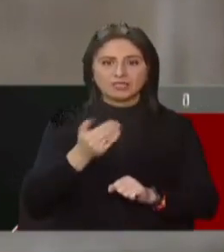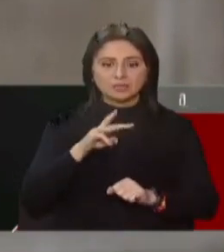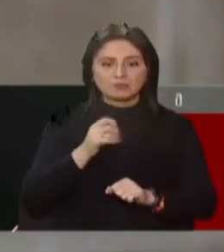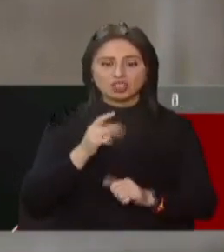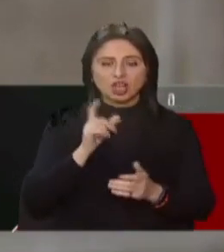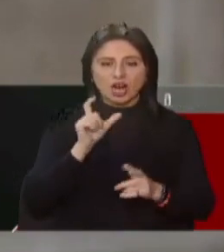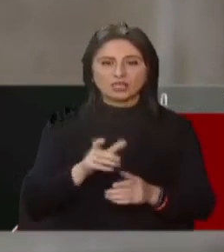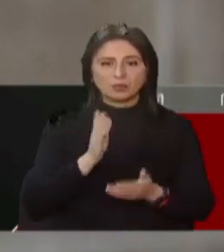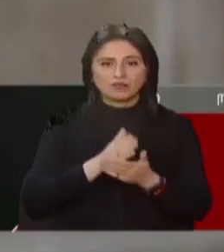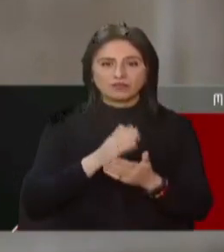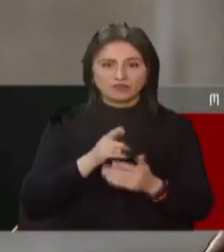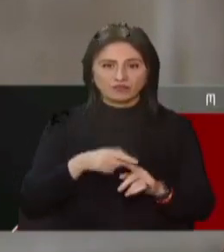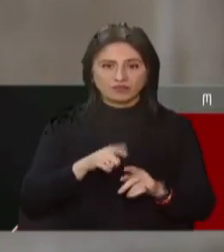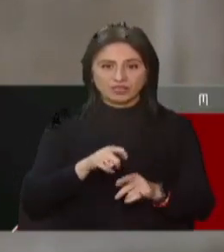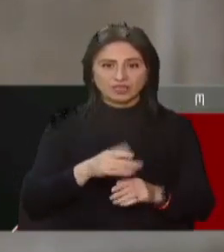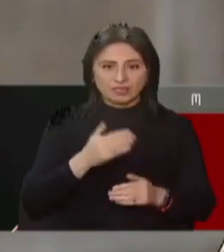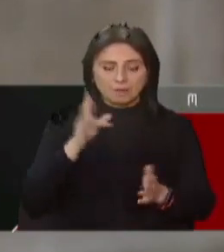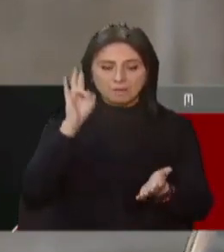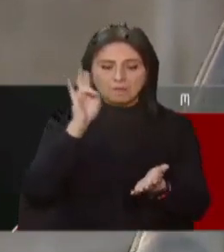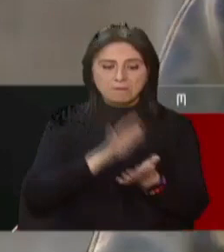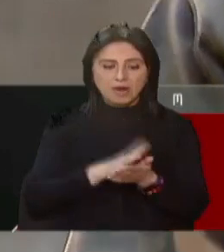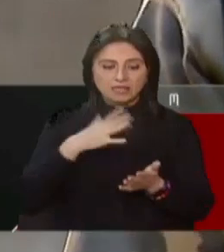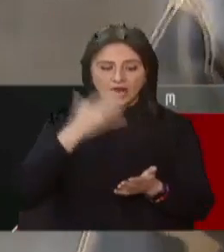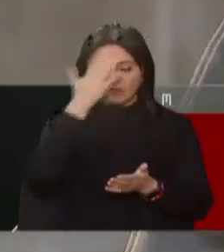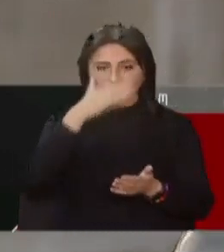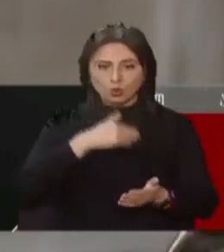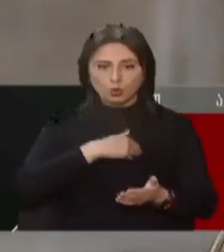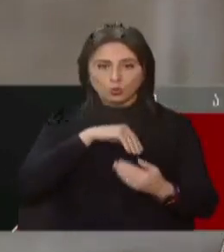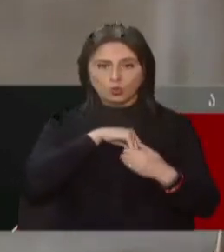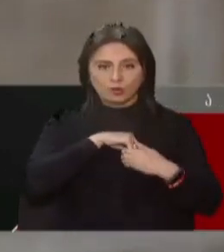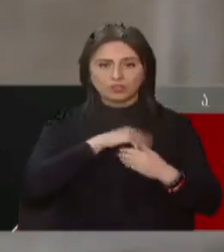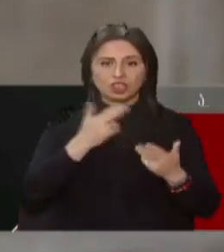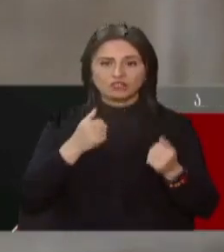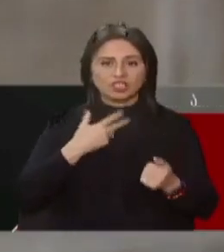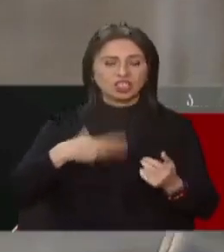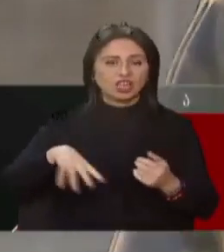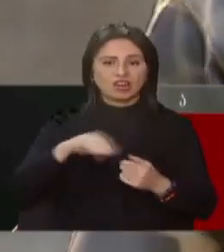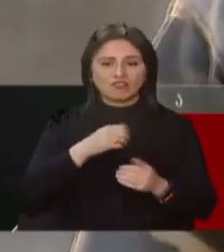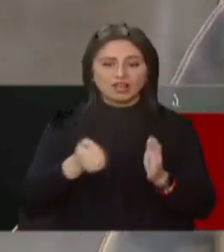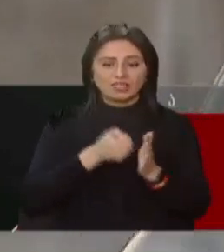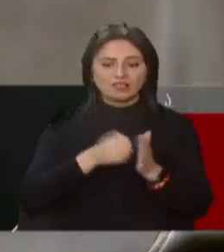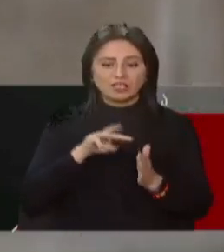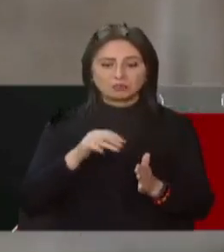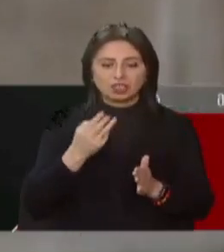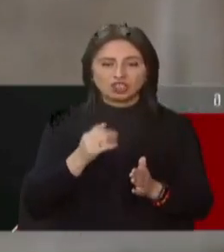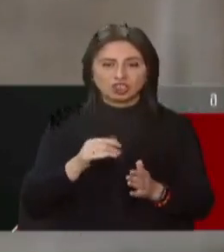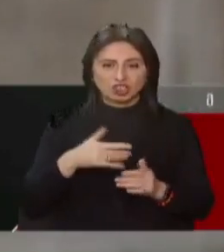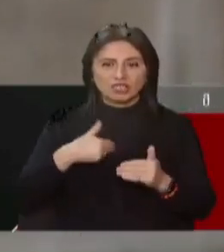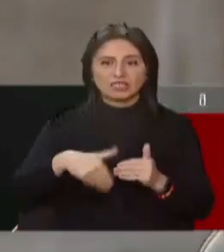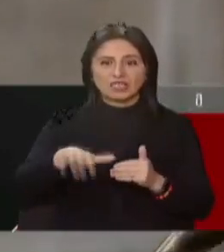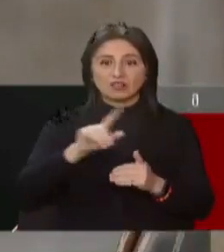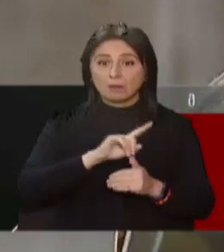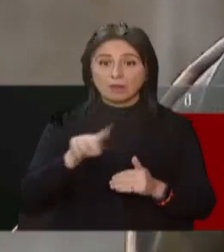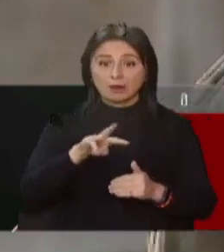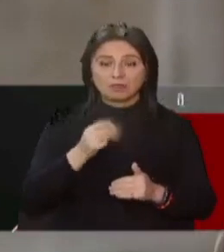ის ადამიანი, რომელიც დარჩება მარად ქართველ ხალხთა გულებში. დიახ, ჩვენ ყველას დაგვაკლდა მიშას წასვლა ამ ქვეყნიდან,